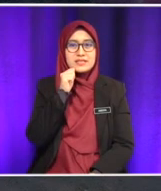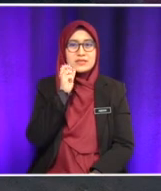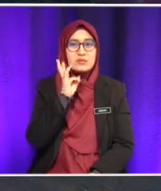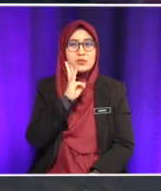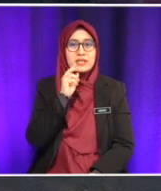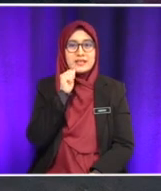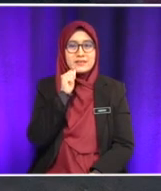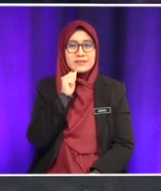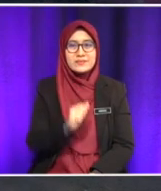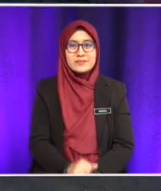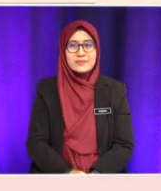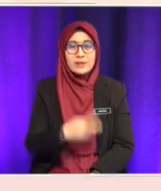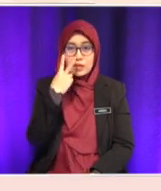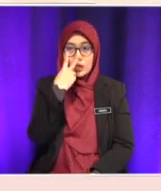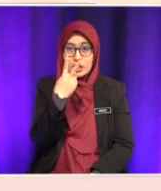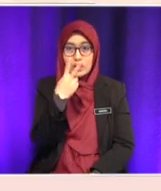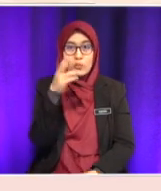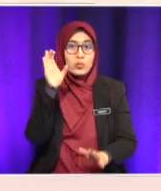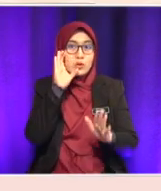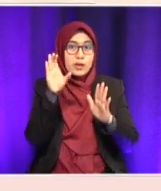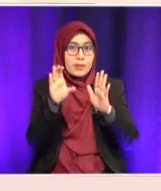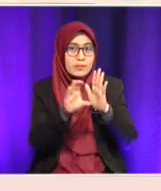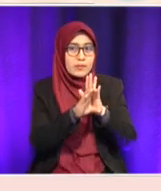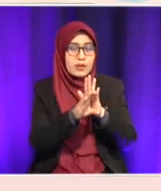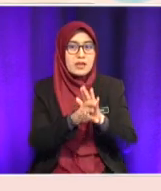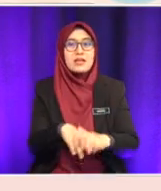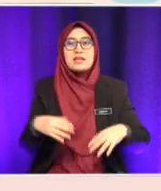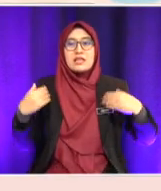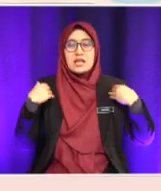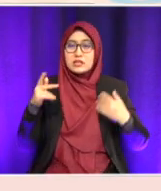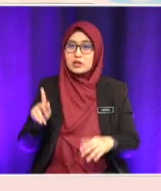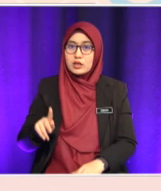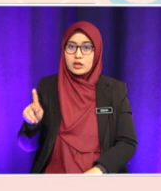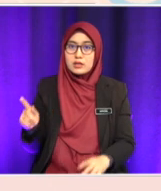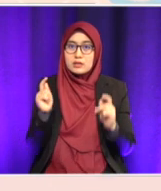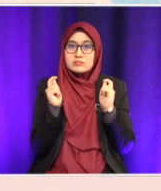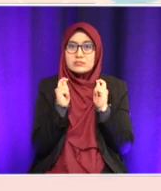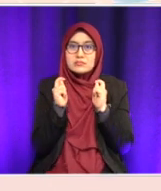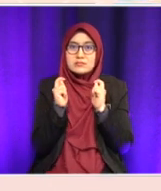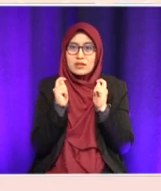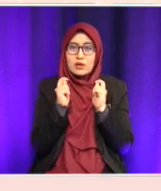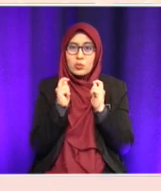kita lihat gambar tersebut Seorang anak kecil berada dalam ketakutan